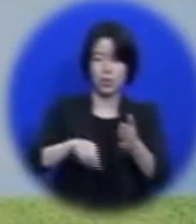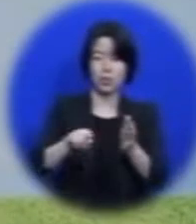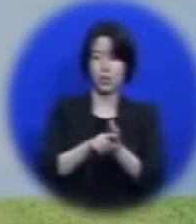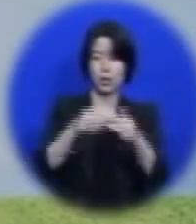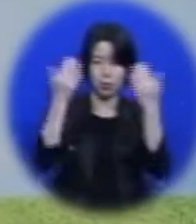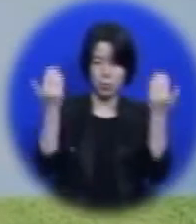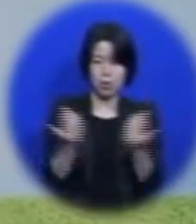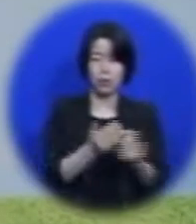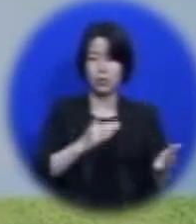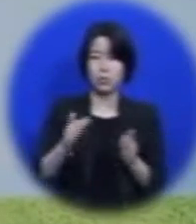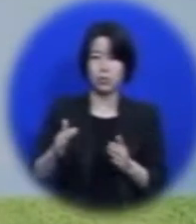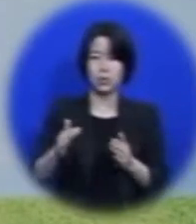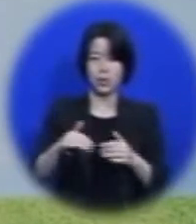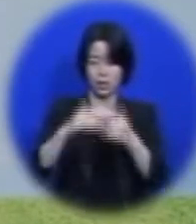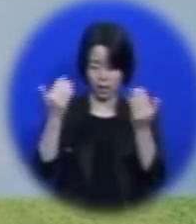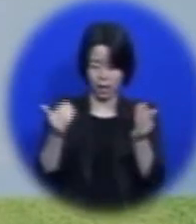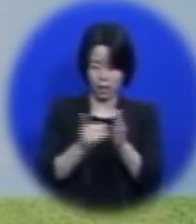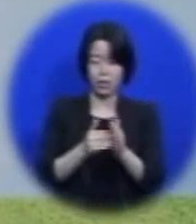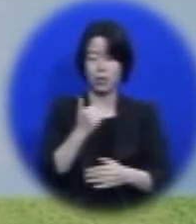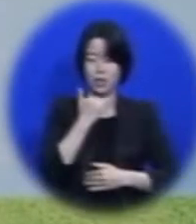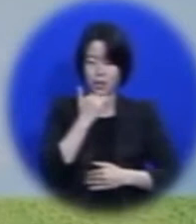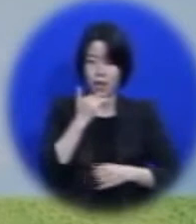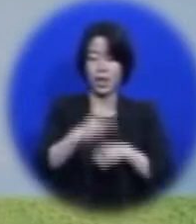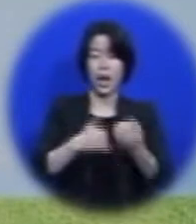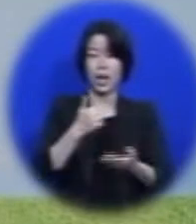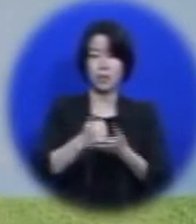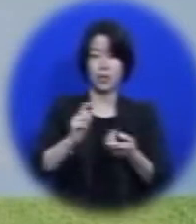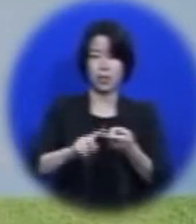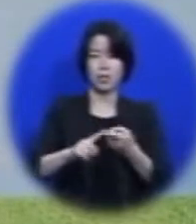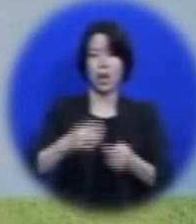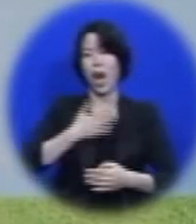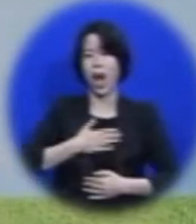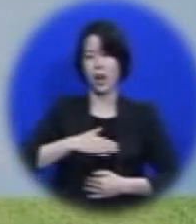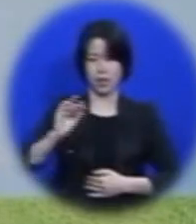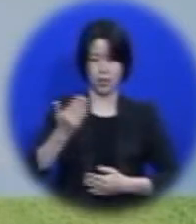모든 준비를 다하고 기다리시는 하나님이신 것을 아셔야 합니다.